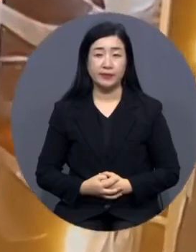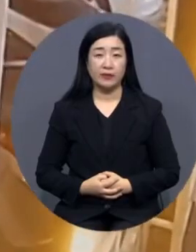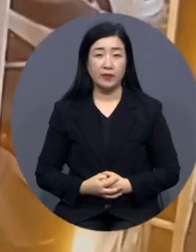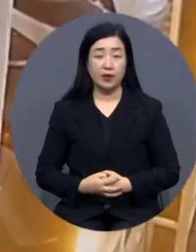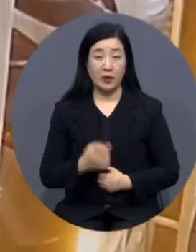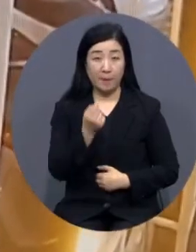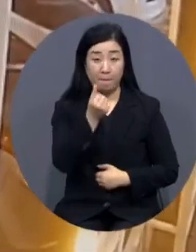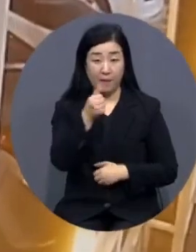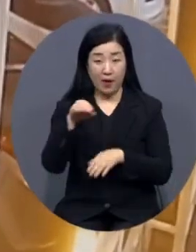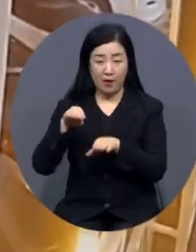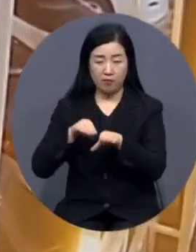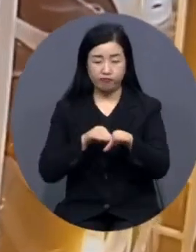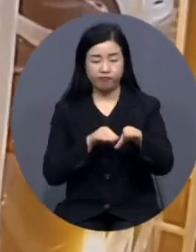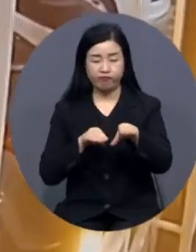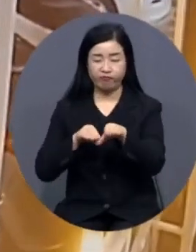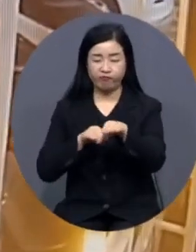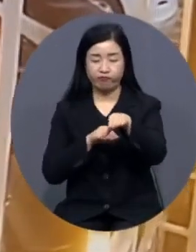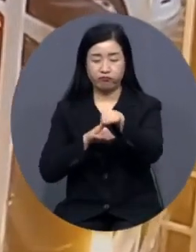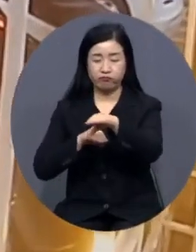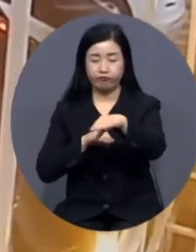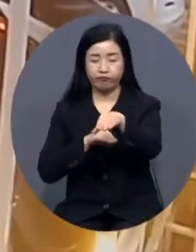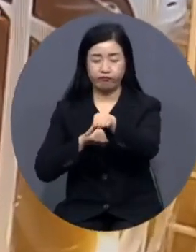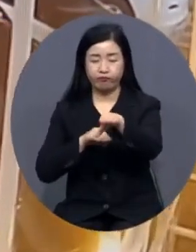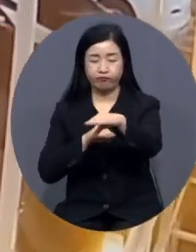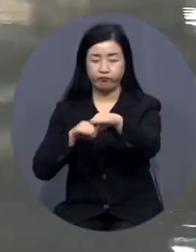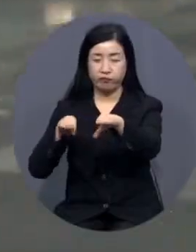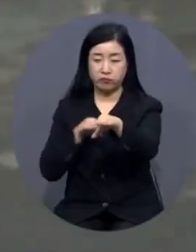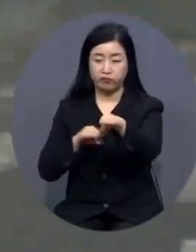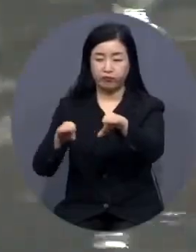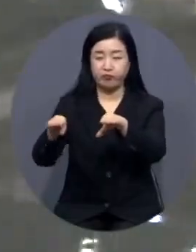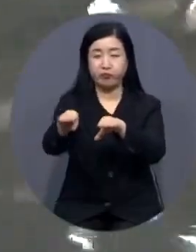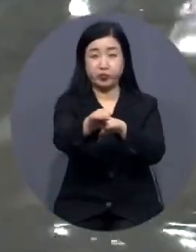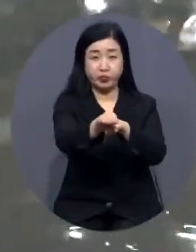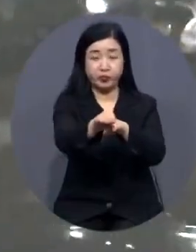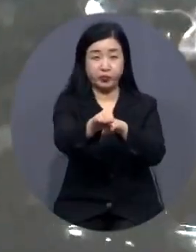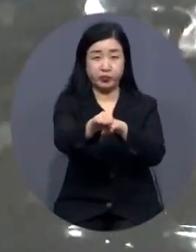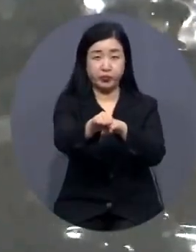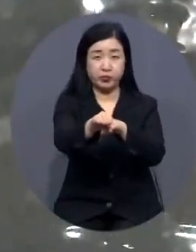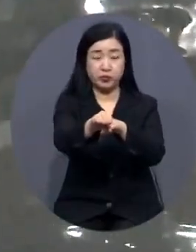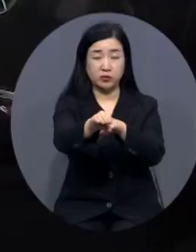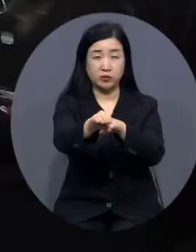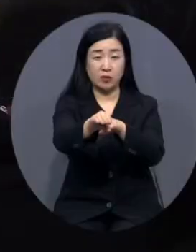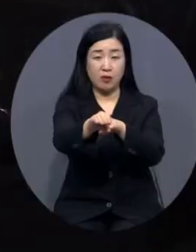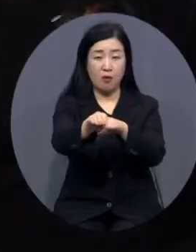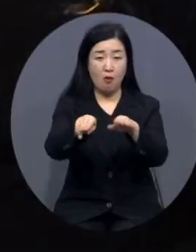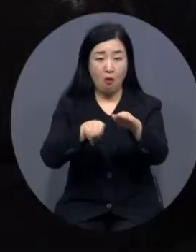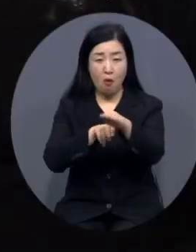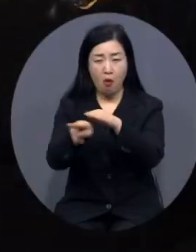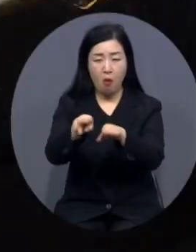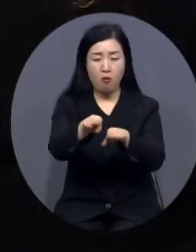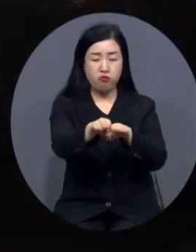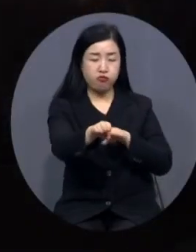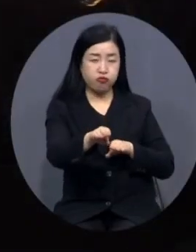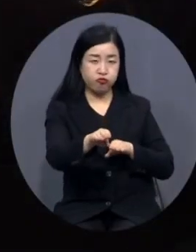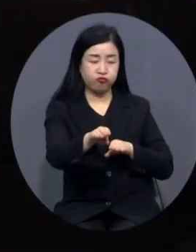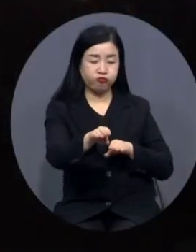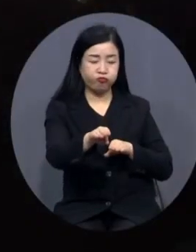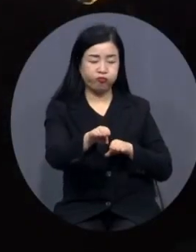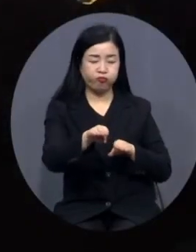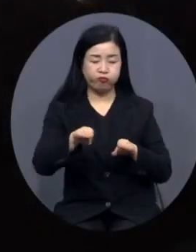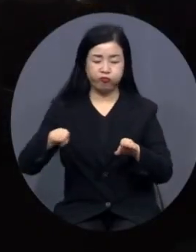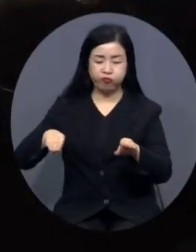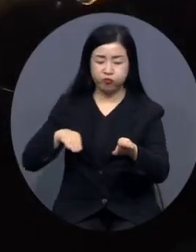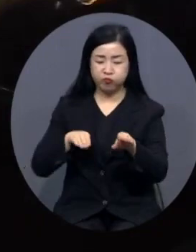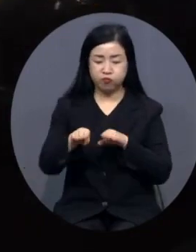소형 승용차 한 대가 비틀거리며 가자 다른 차 한 대가 앞을 막아섭니다. 도망가려 후진을 해보지만 뒤따라온